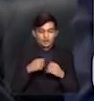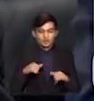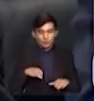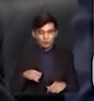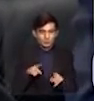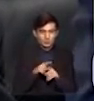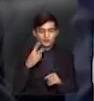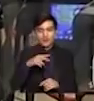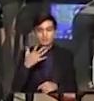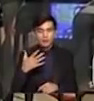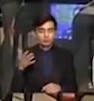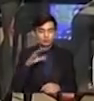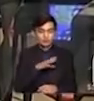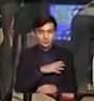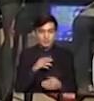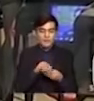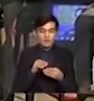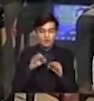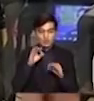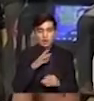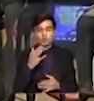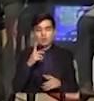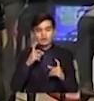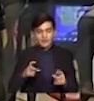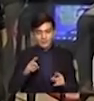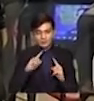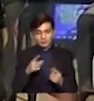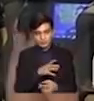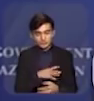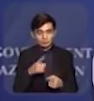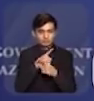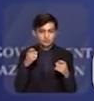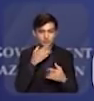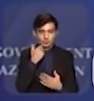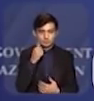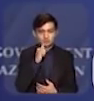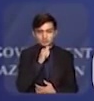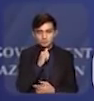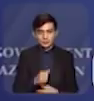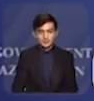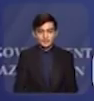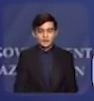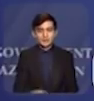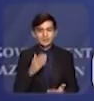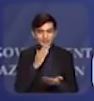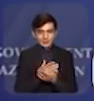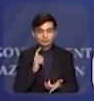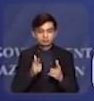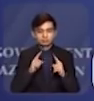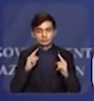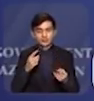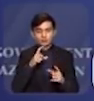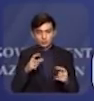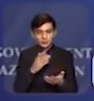кешегі ақпаратты қайталағанымен, неше адамның қамауға алынғанын әлі ашып айтпай отыр. Есть действительно у нас задержанные, находящиеся